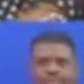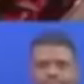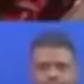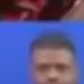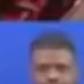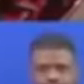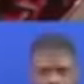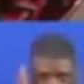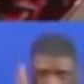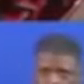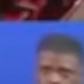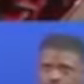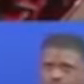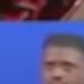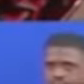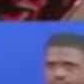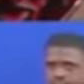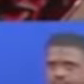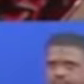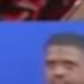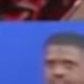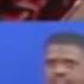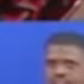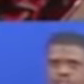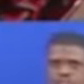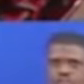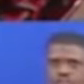Mheshimiwa Anton John Mtaka Njombe.